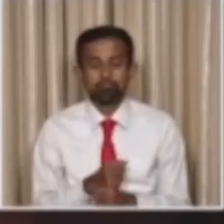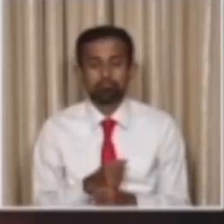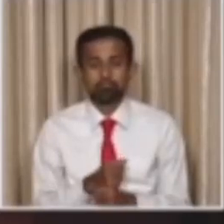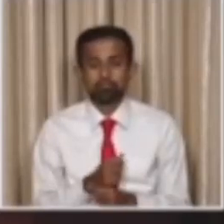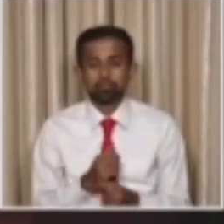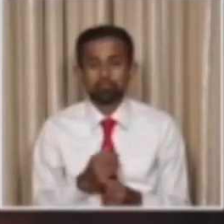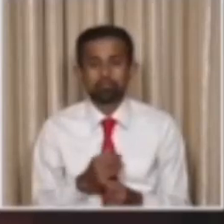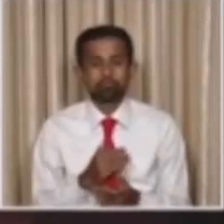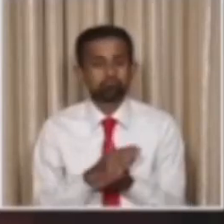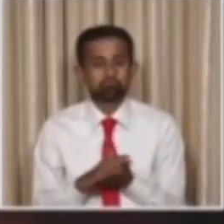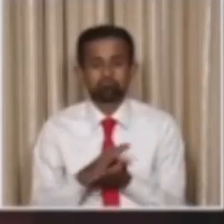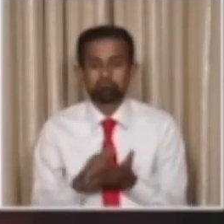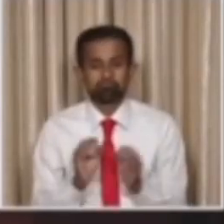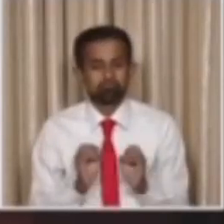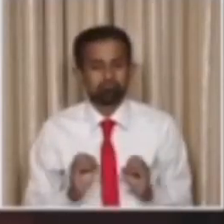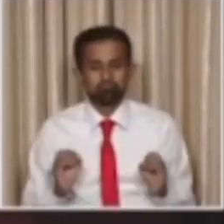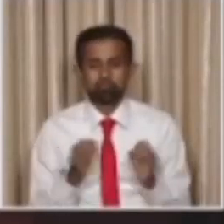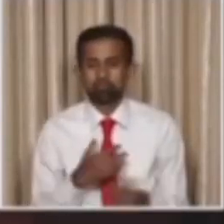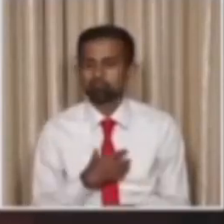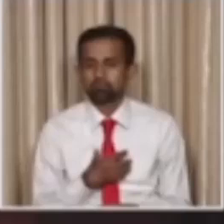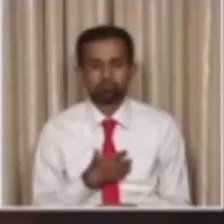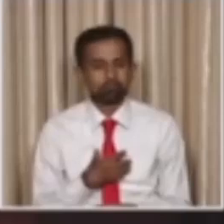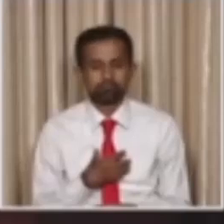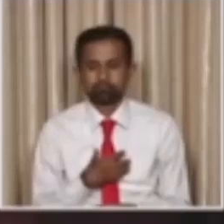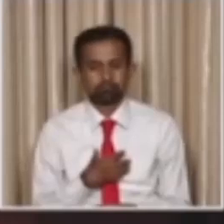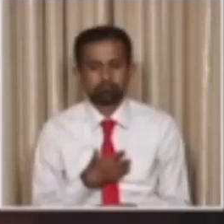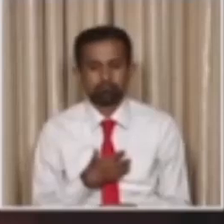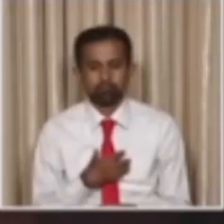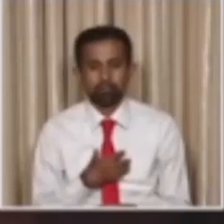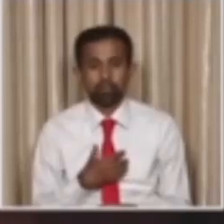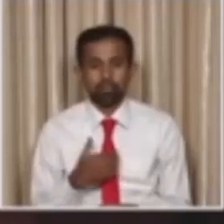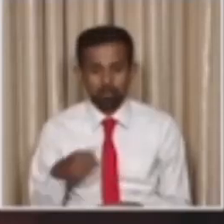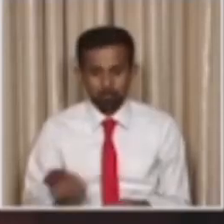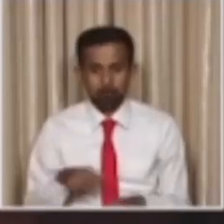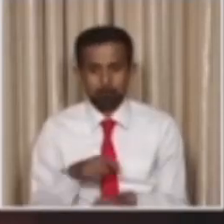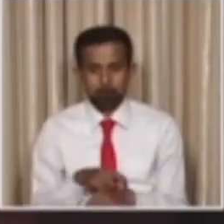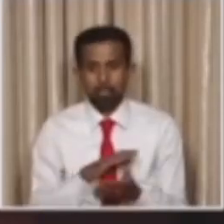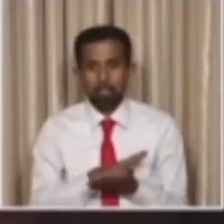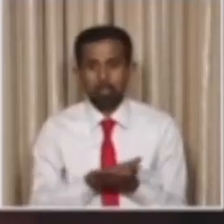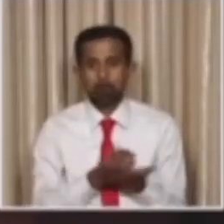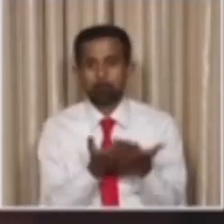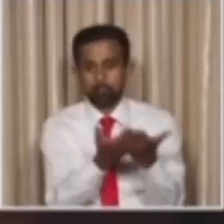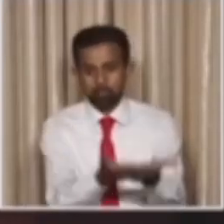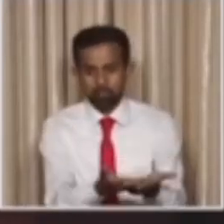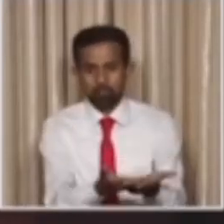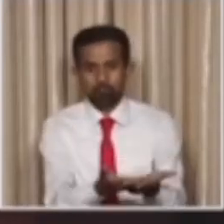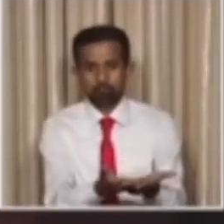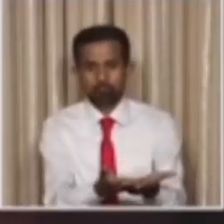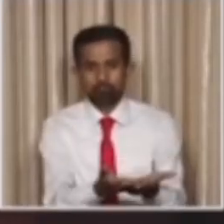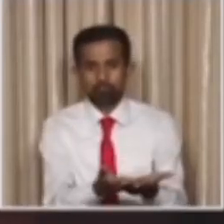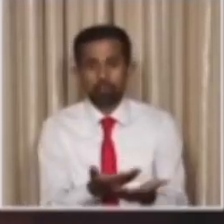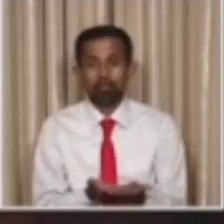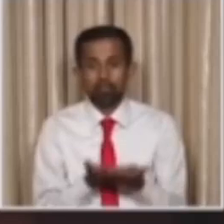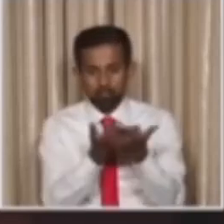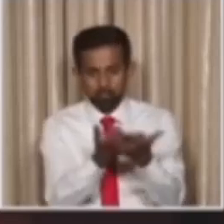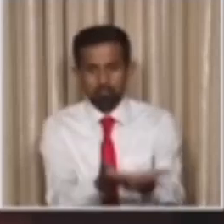ආකාරයකින් සංවේදී නොවීම කනගාටුදායක කාරණාවක් මම මේ අවස්ථාවේ හැන්සාත්ගත කරනවා සභාගත